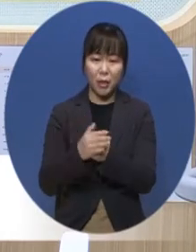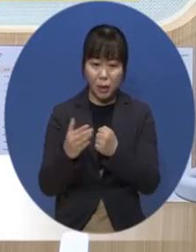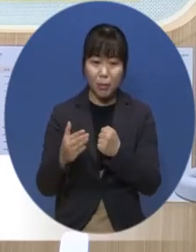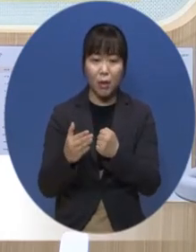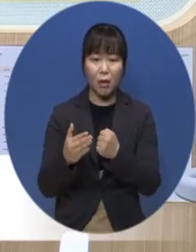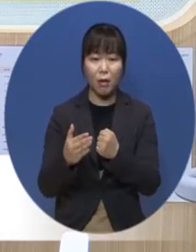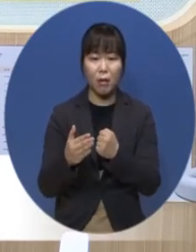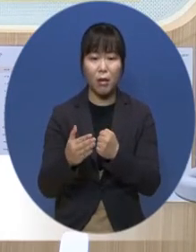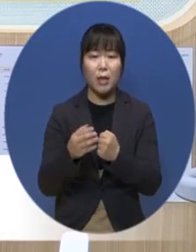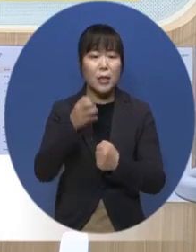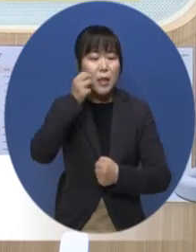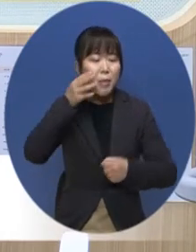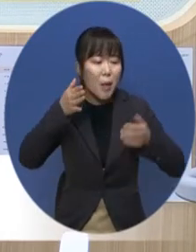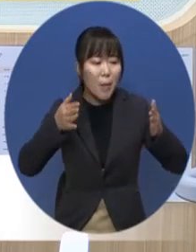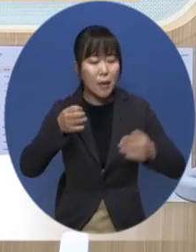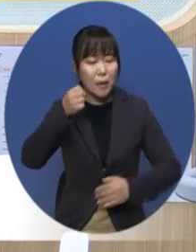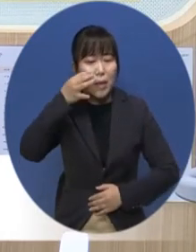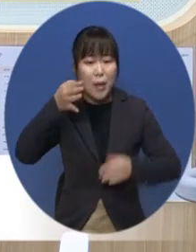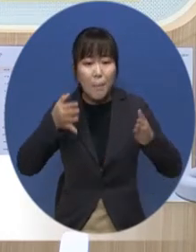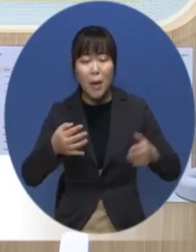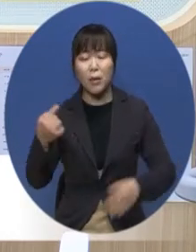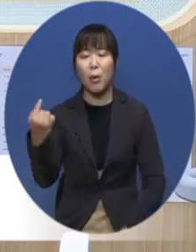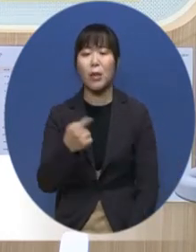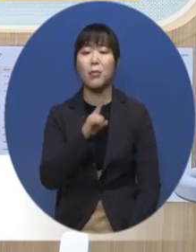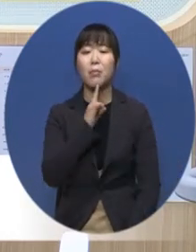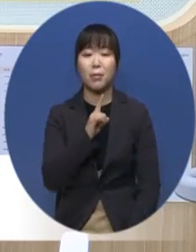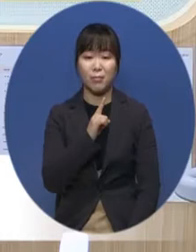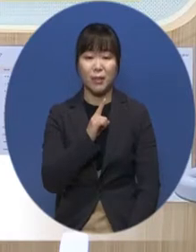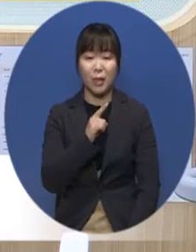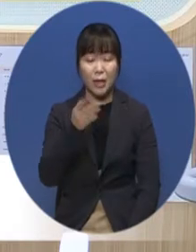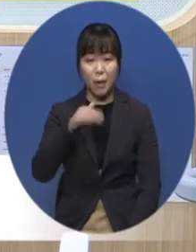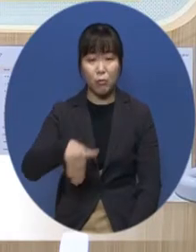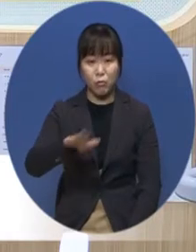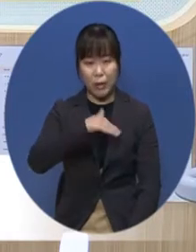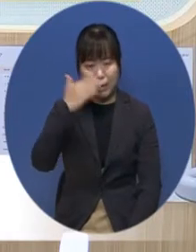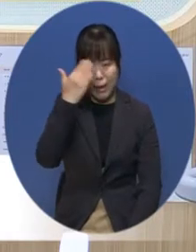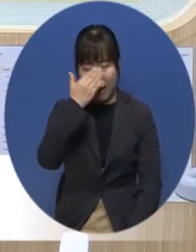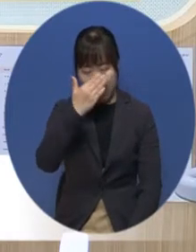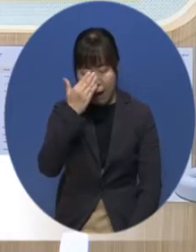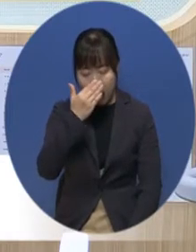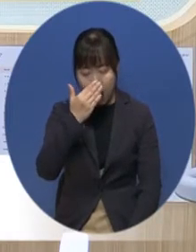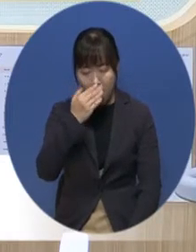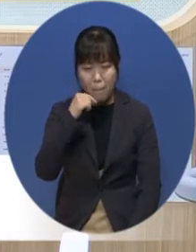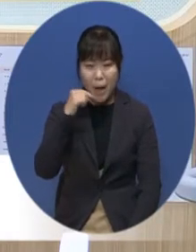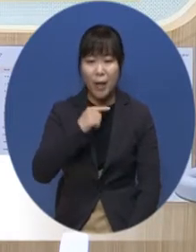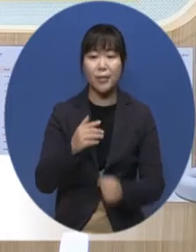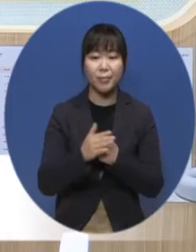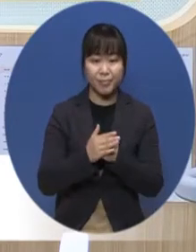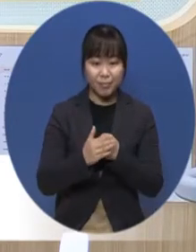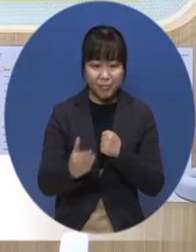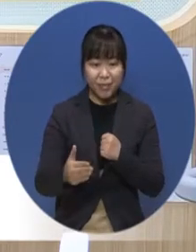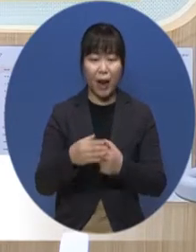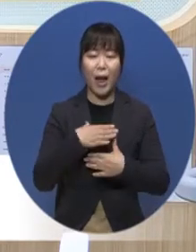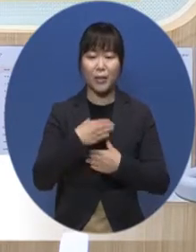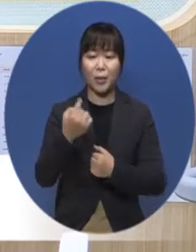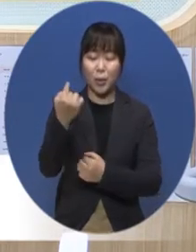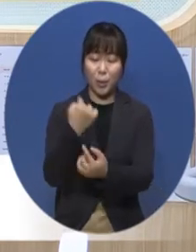만에 왔다, 네달 만에 왔다 이러신 분들이. 하지만 저희 헌혈의 집은 항상 소독과 방역을 철저하게 하고 있기 때문에